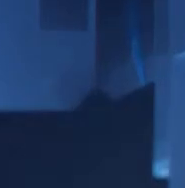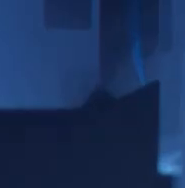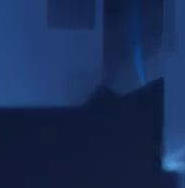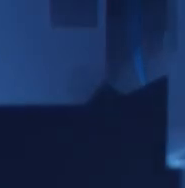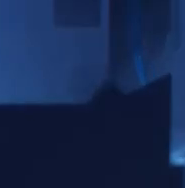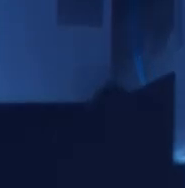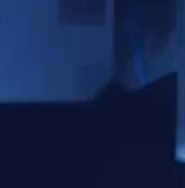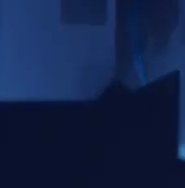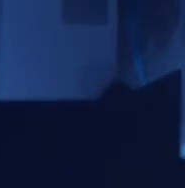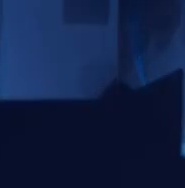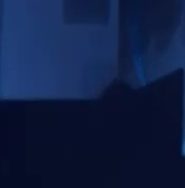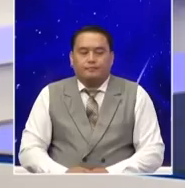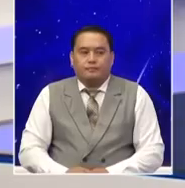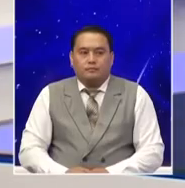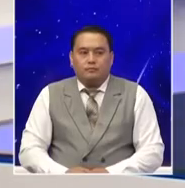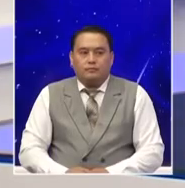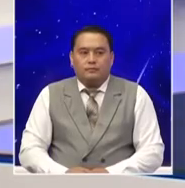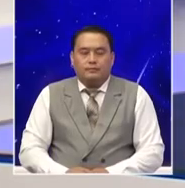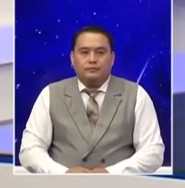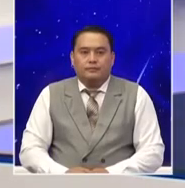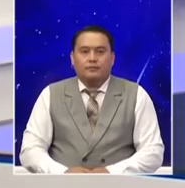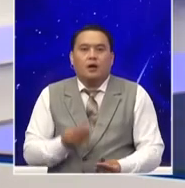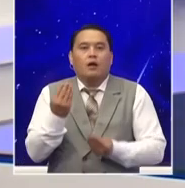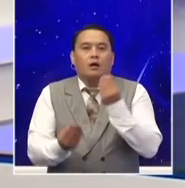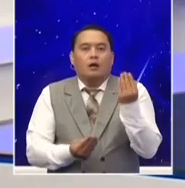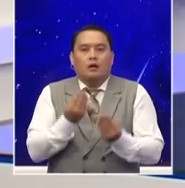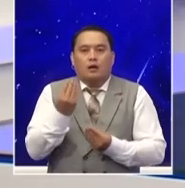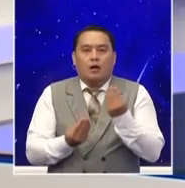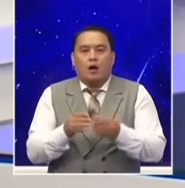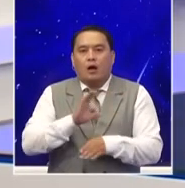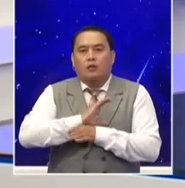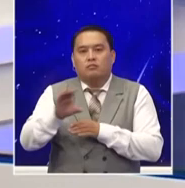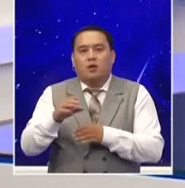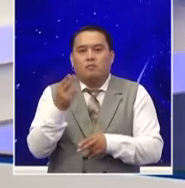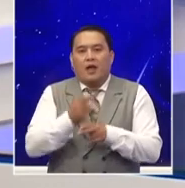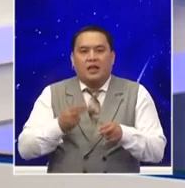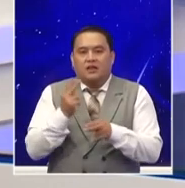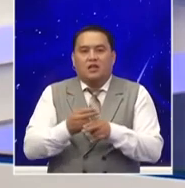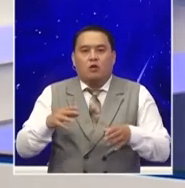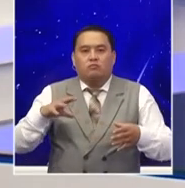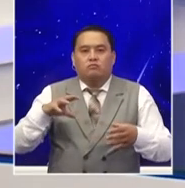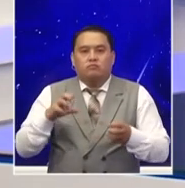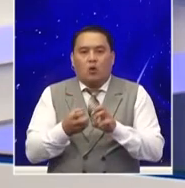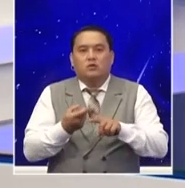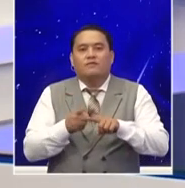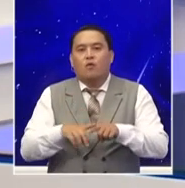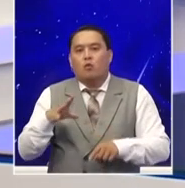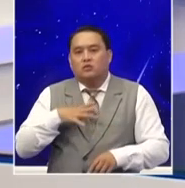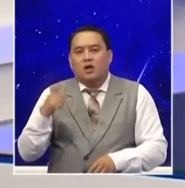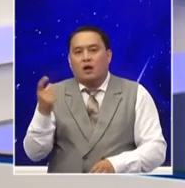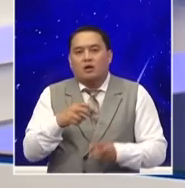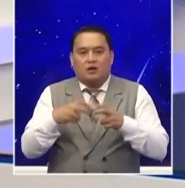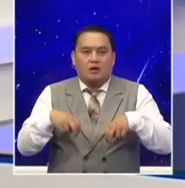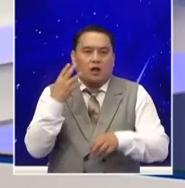департамента полиции Алматинской области. Игровые автоматы отправили на металлолом. 12 августа сотрудники Департамента